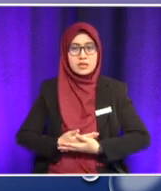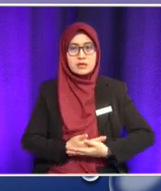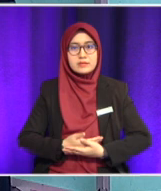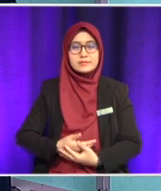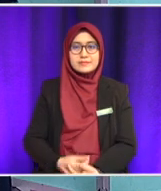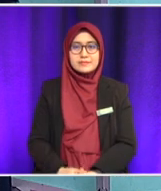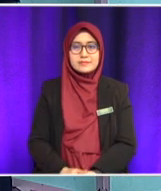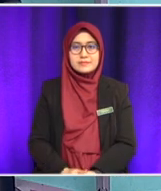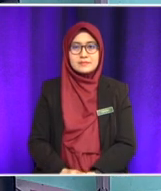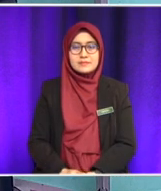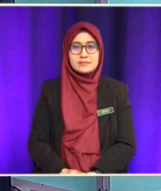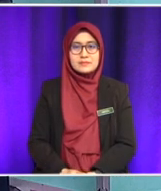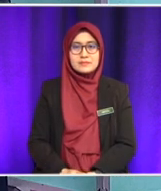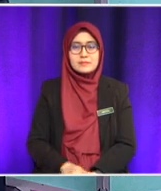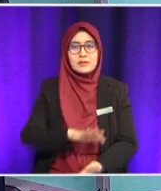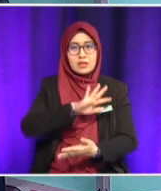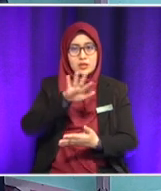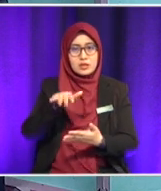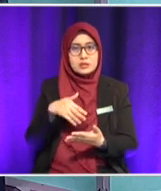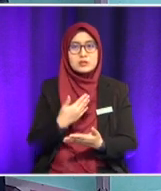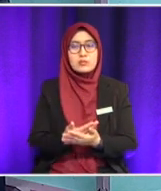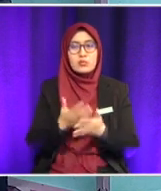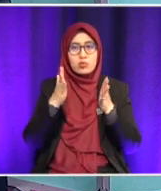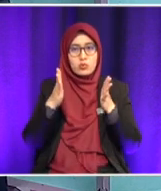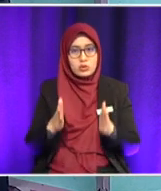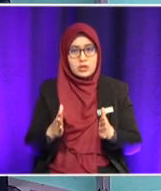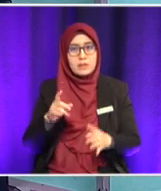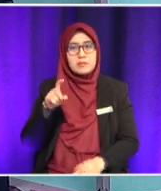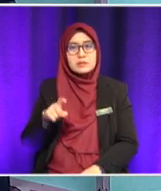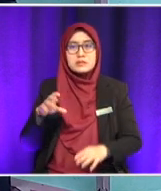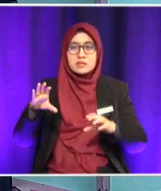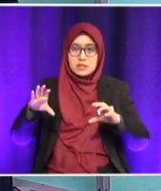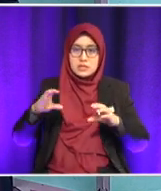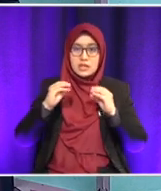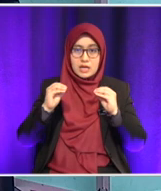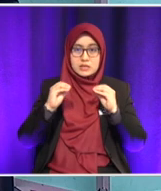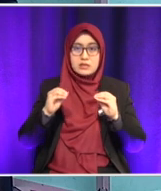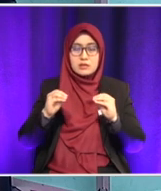Kementerian kita semua pihak perlu tanggung jawab nih bukan sekali Ibu hapus